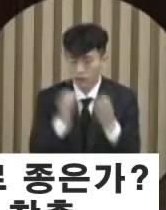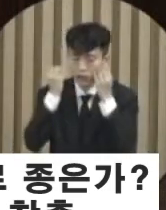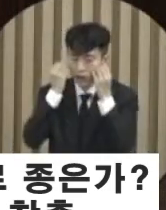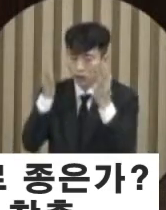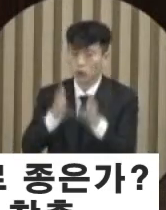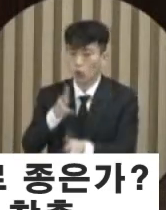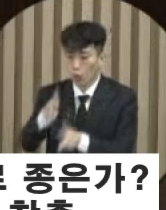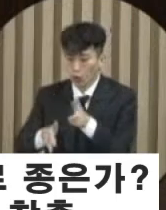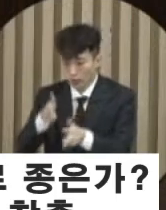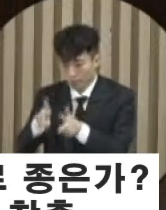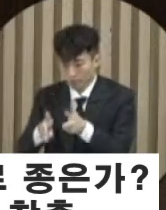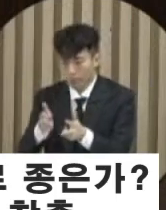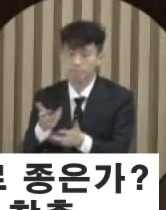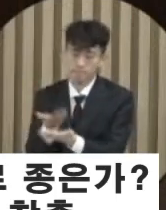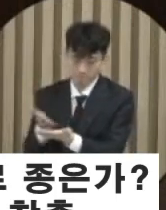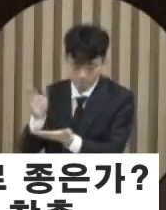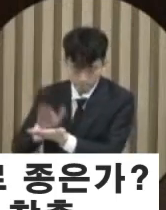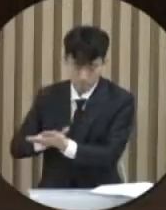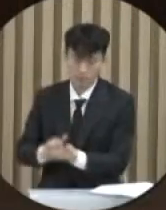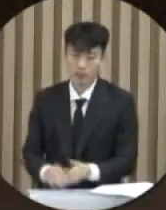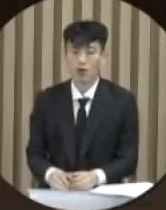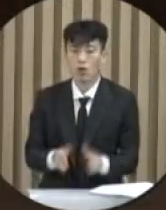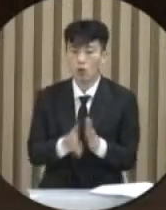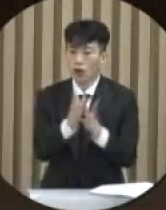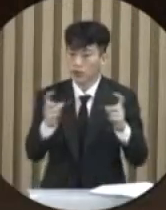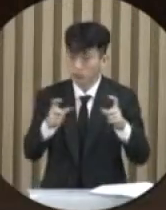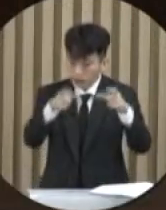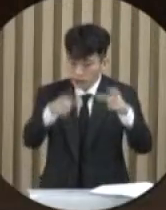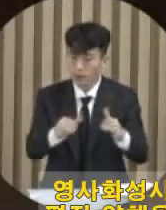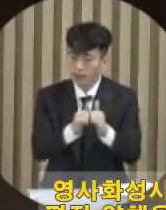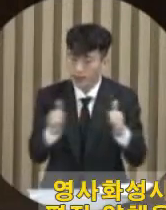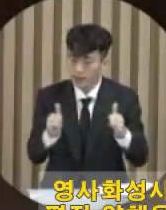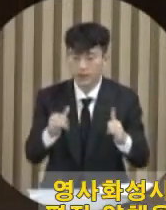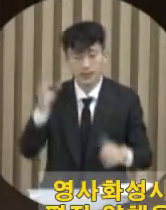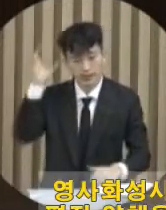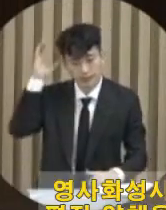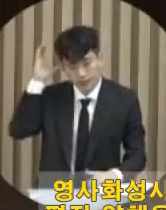대하여 화성시민의 기대 편익이 손상되지 않도록